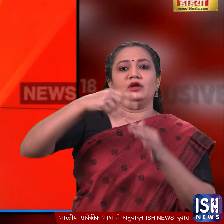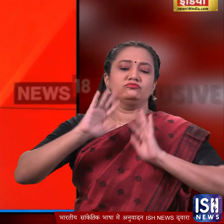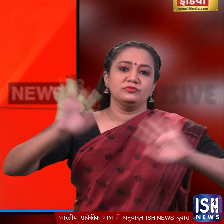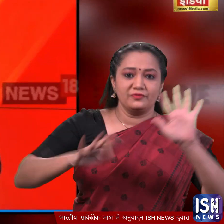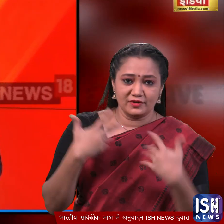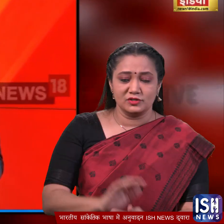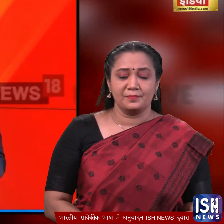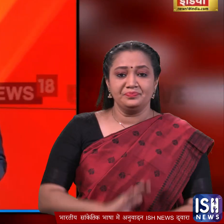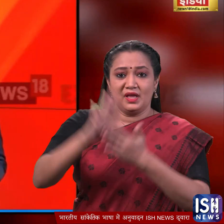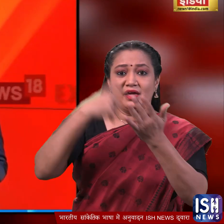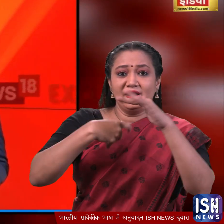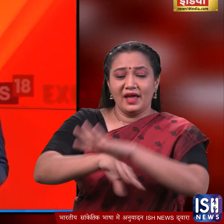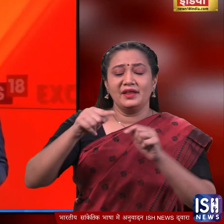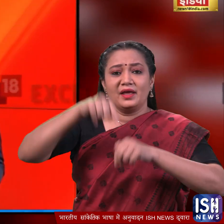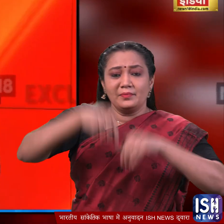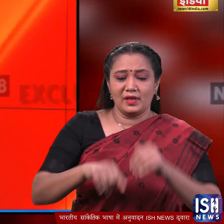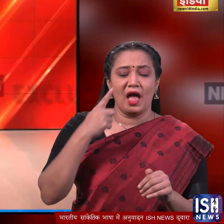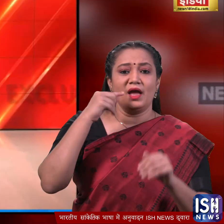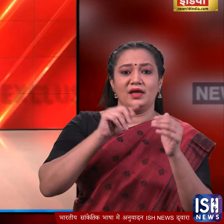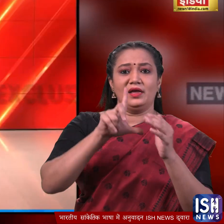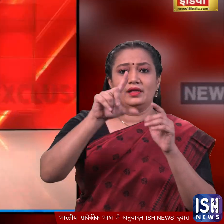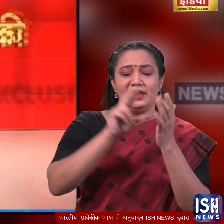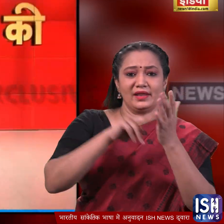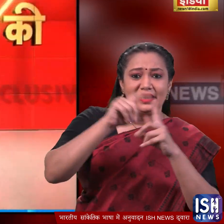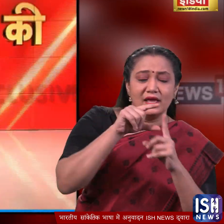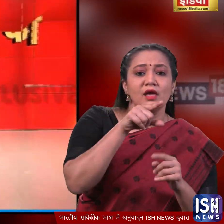की एलनाबाद सीट पर हुए उपचुनाव में आईएनएलडी के अभय